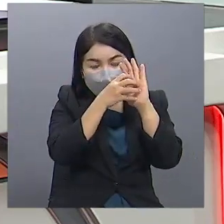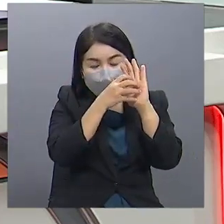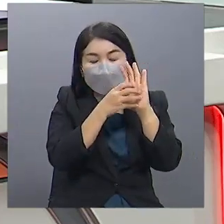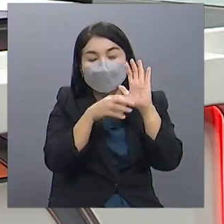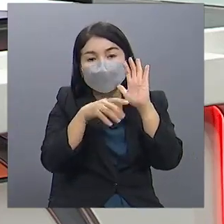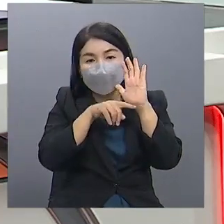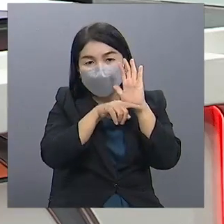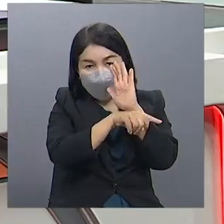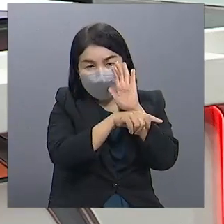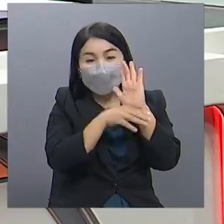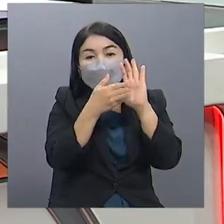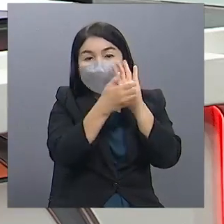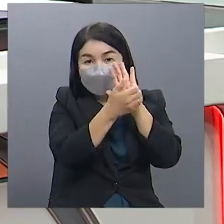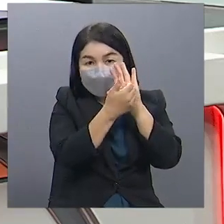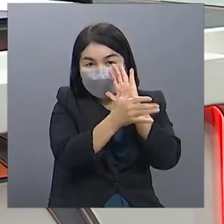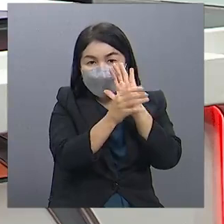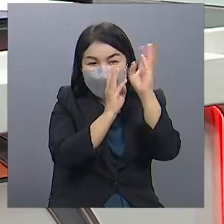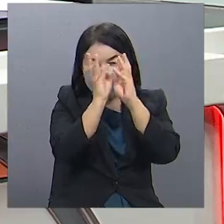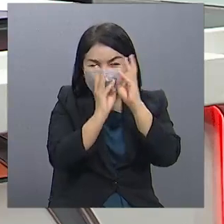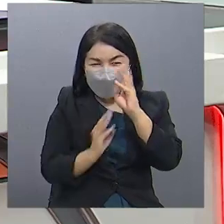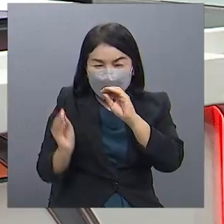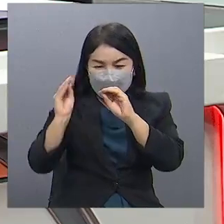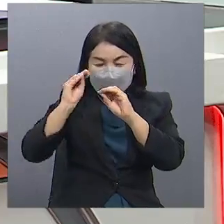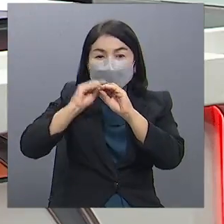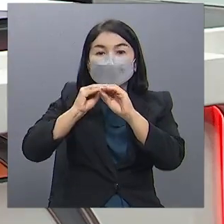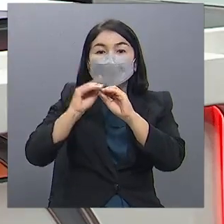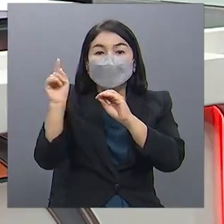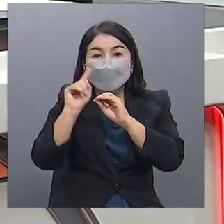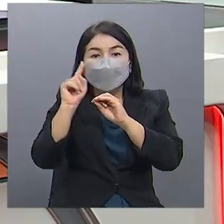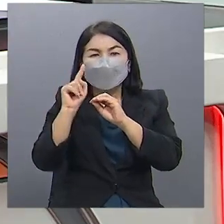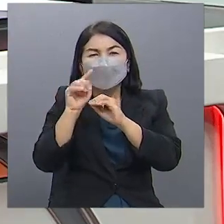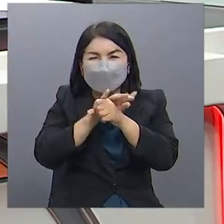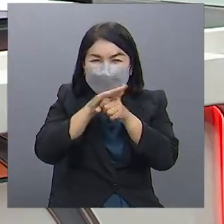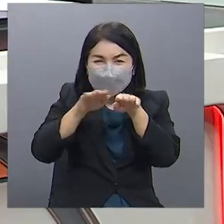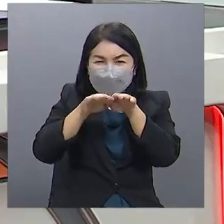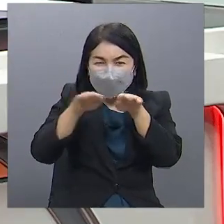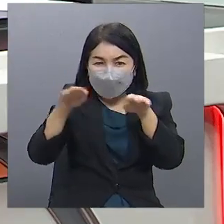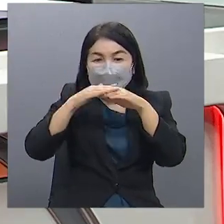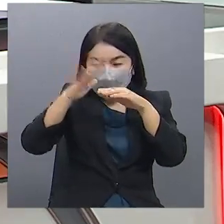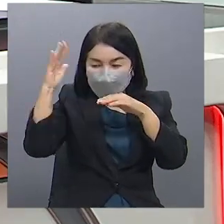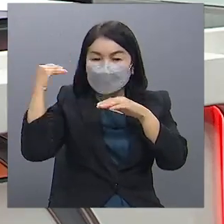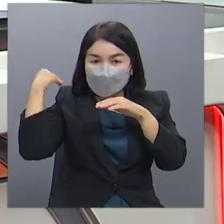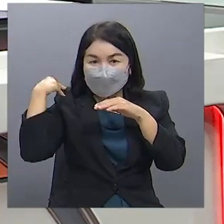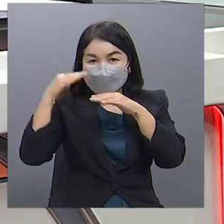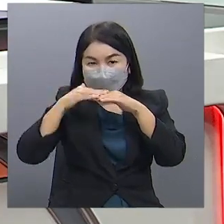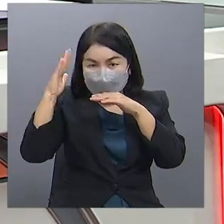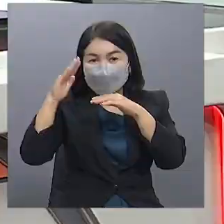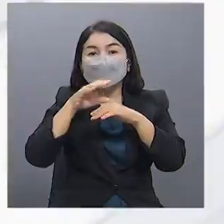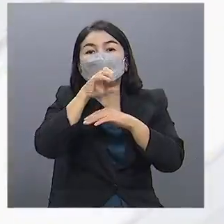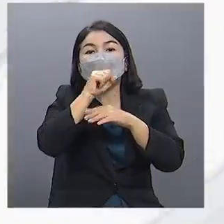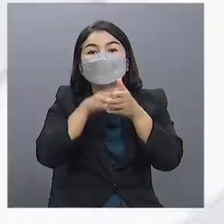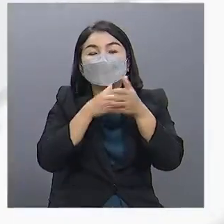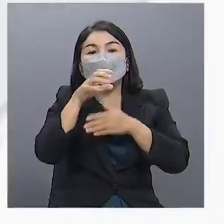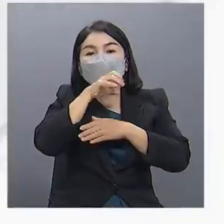การสะสมของฝุ่นละอองเพิ่มมากขึ้นคุณภาพจะอยู่ในระดับปานกลางจนถึงเกินค่ามาตรฐานในระดับสีส้ม14จังหวัดด้วยกัน